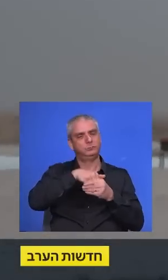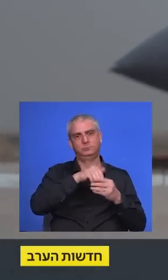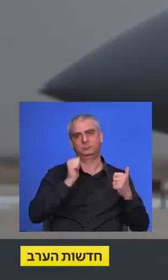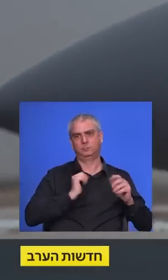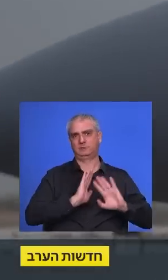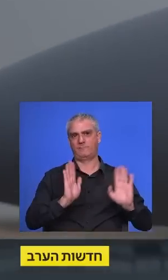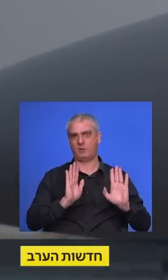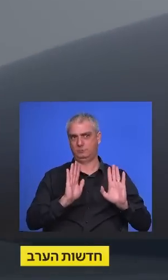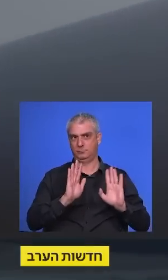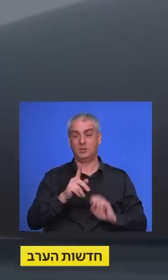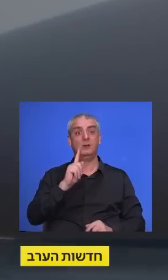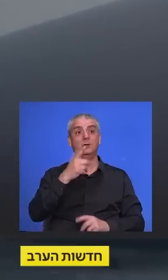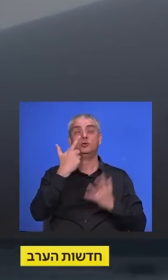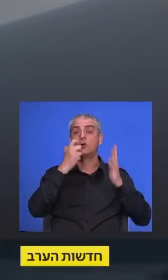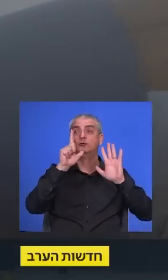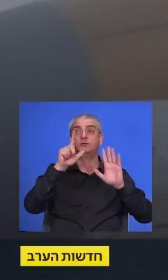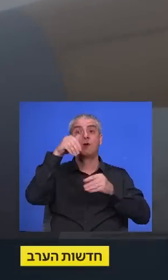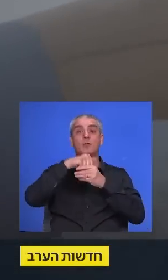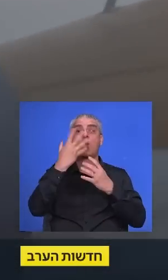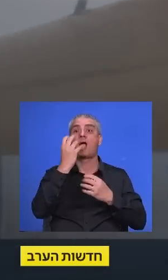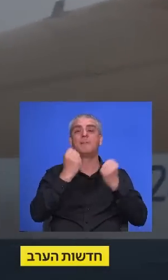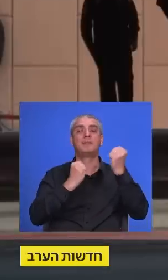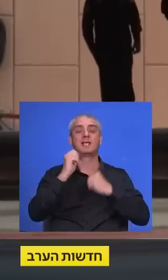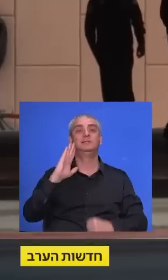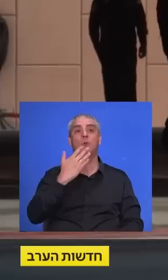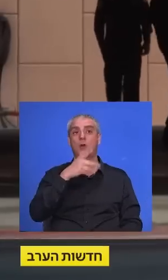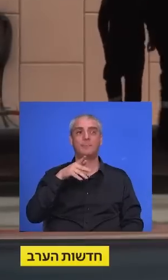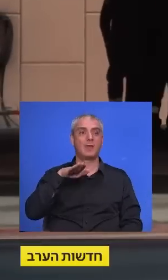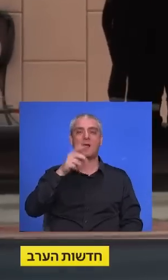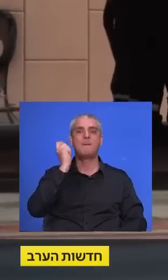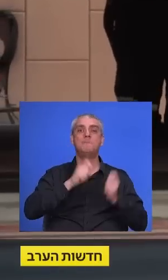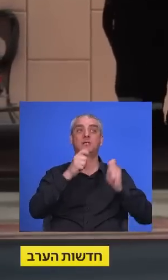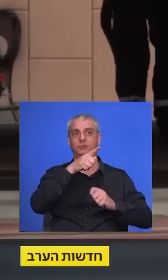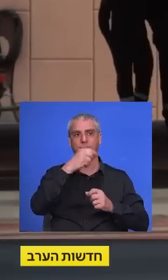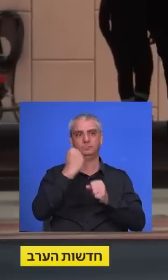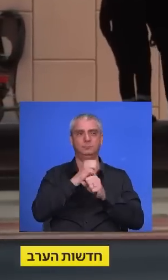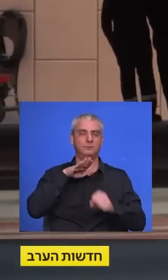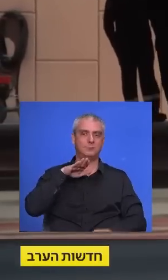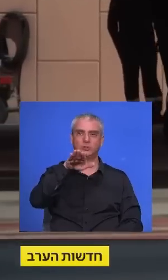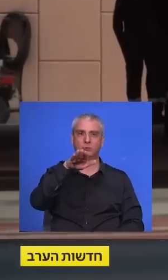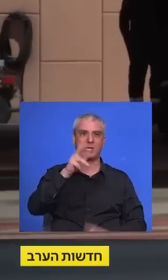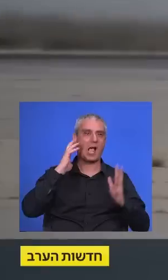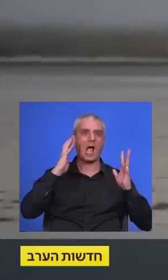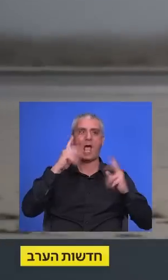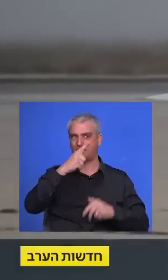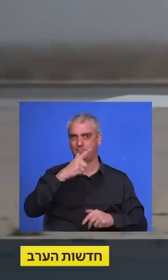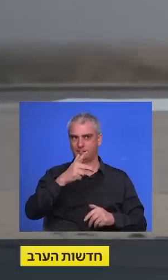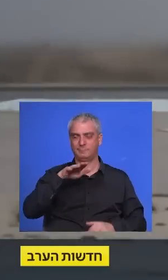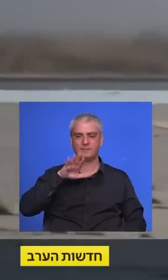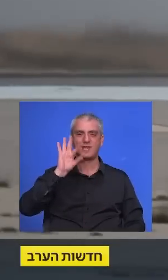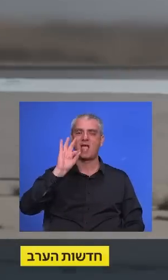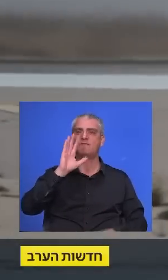מדובר ב-37 מתוך 40 טייסי מילואים בטייסת הפטישים שמפעילה את מטוסי הרעם, מטוסי קרב